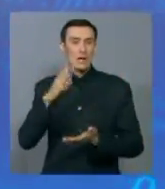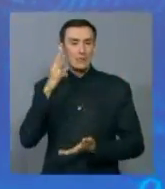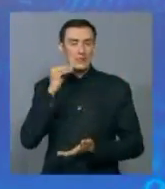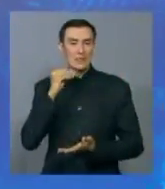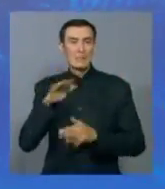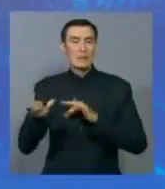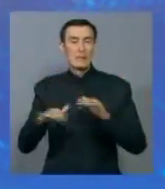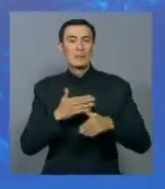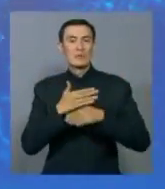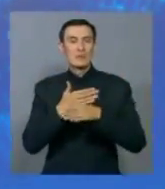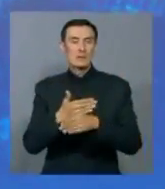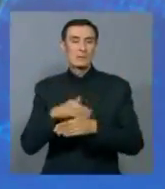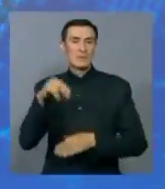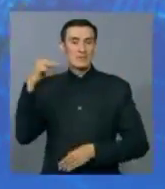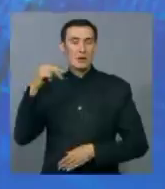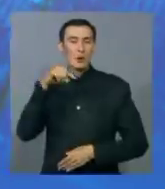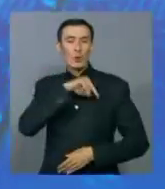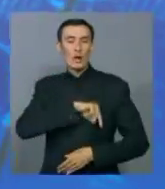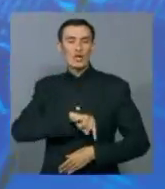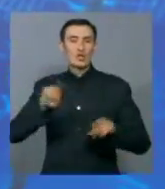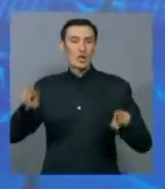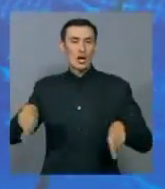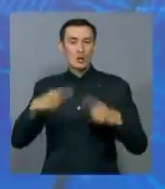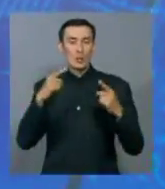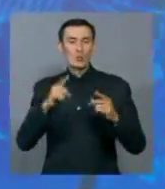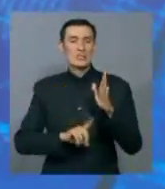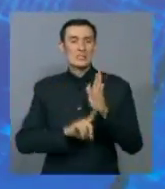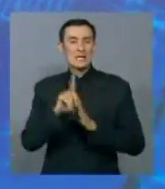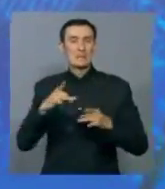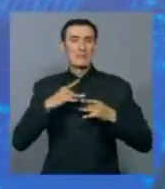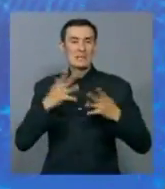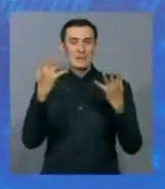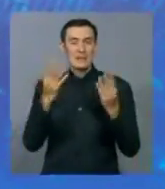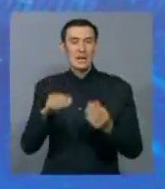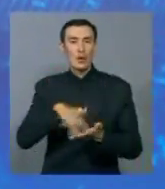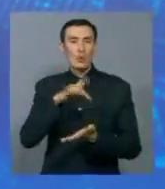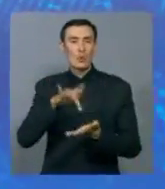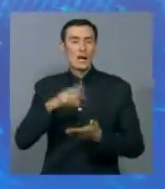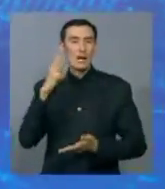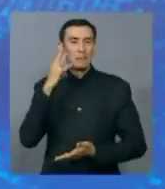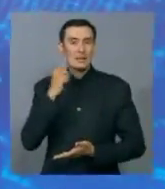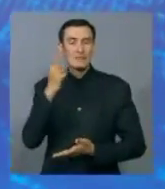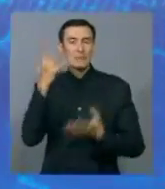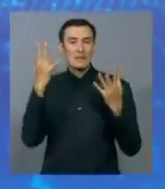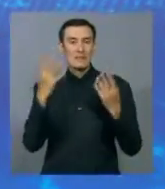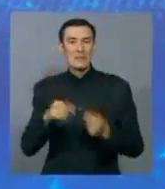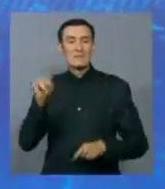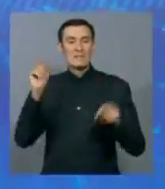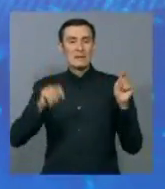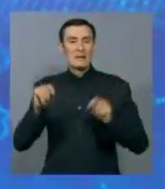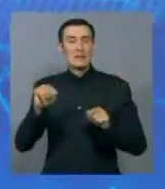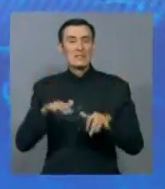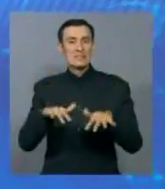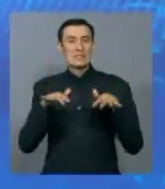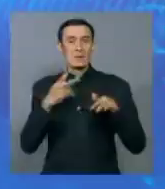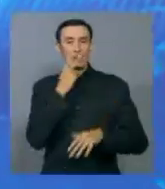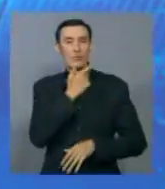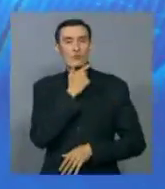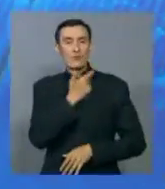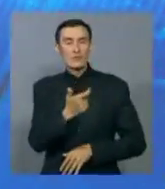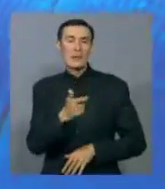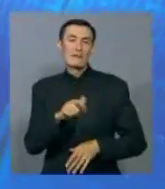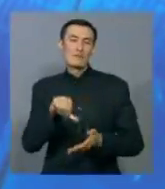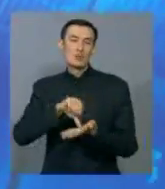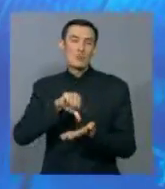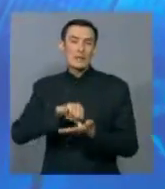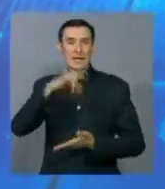рамках поддержки программы президента Рухани Жангару дает старт празднованию Дня города Алматы. В первый день фестиваля зрители увидели выступления